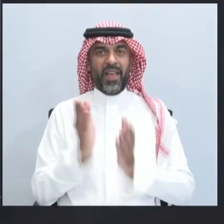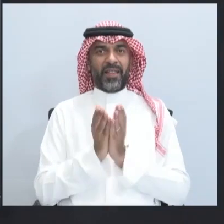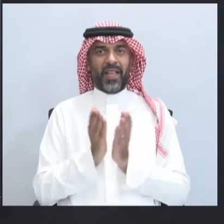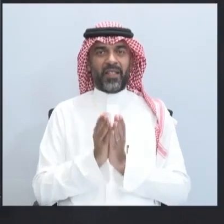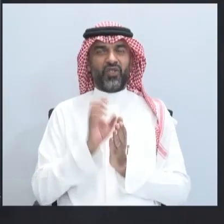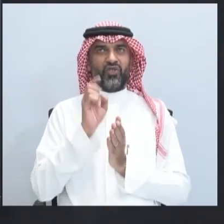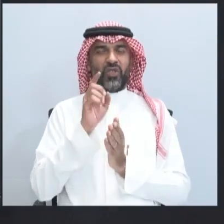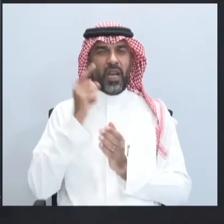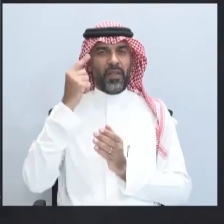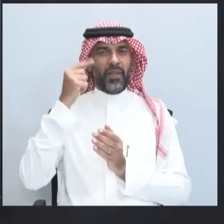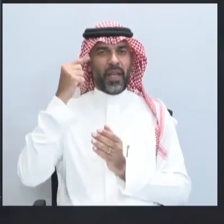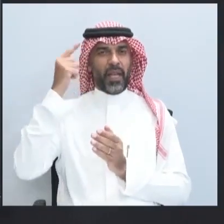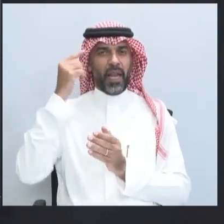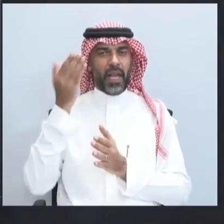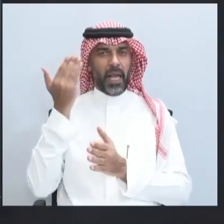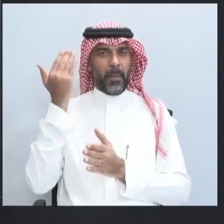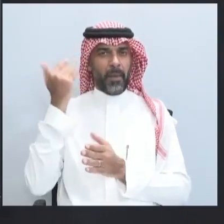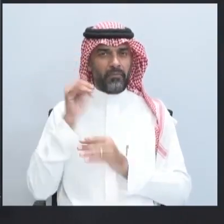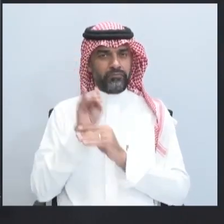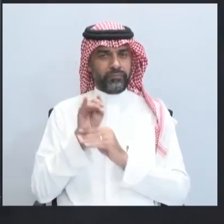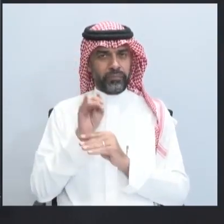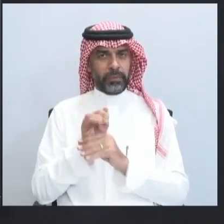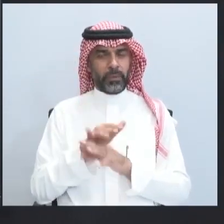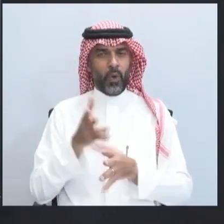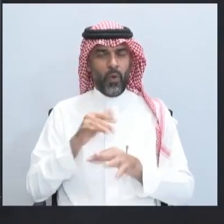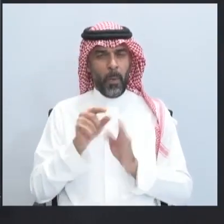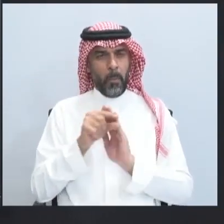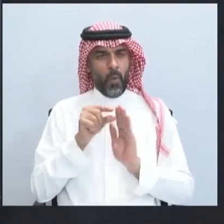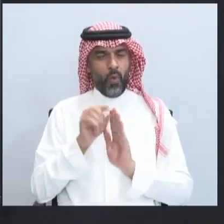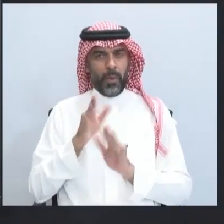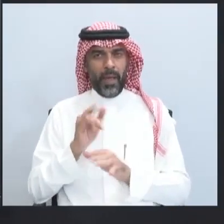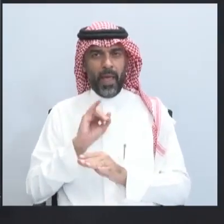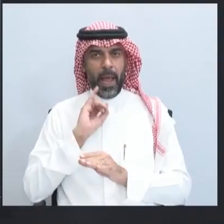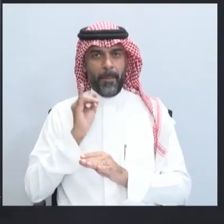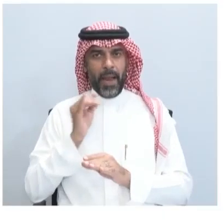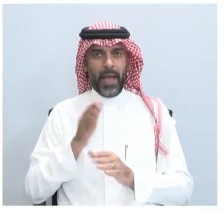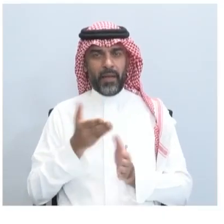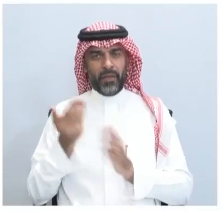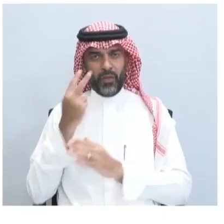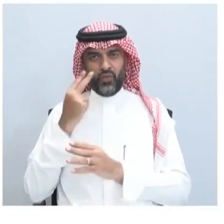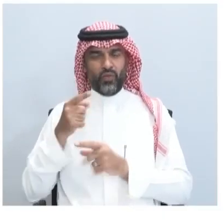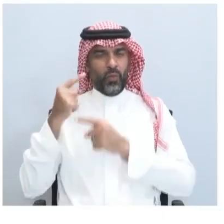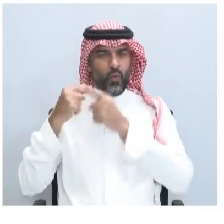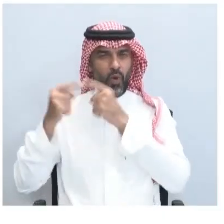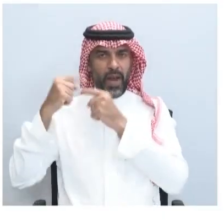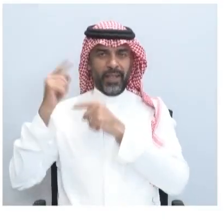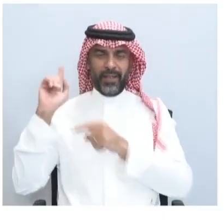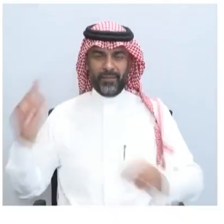سنتذكر ما اخذناه سابقا في بعض الموضوعات الاملائيه فالى الاثراءات